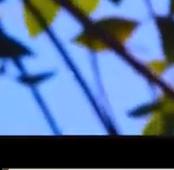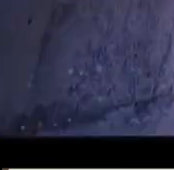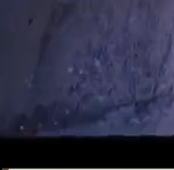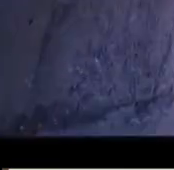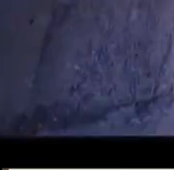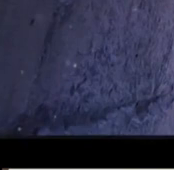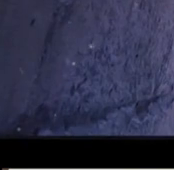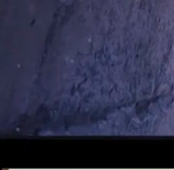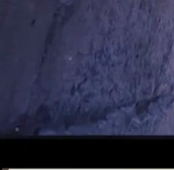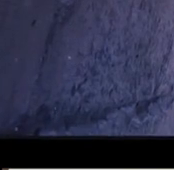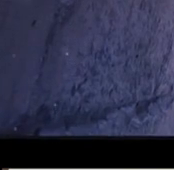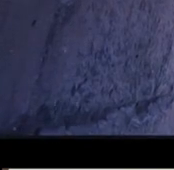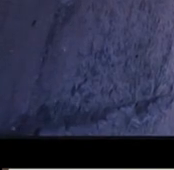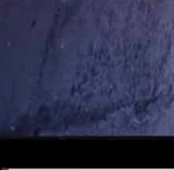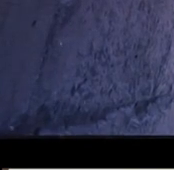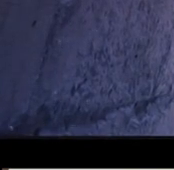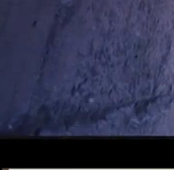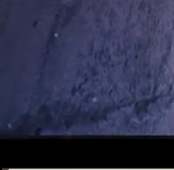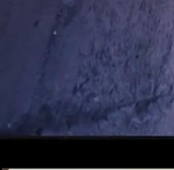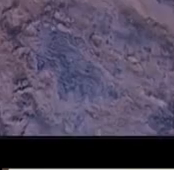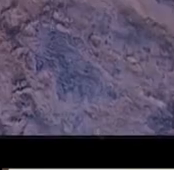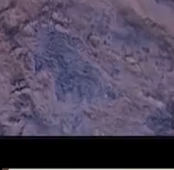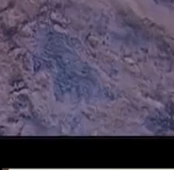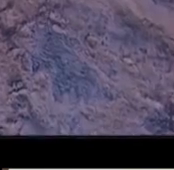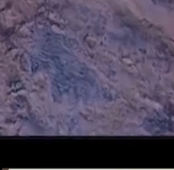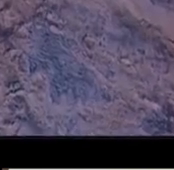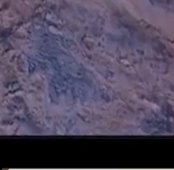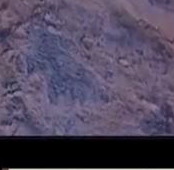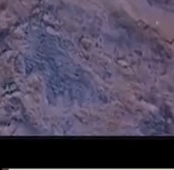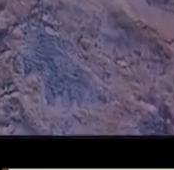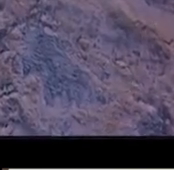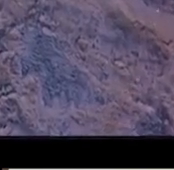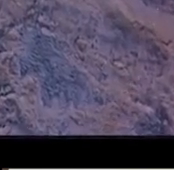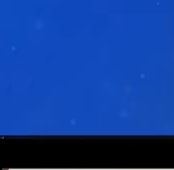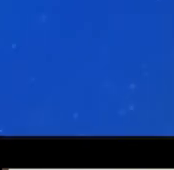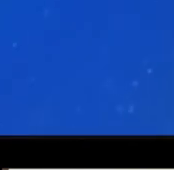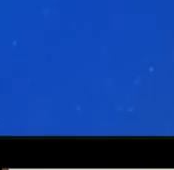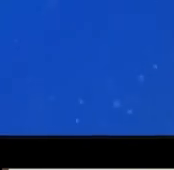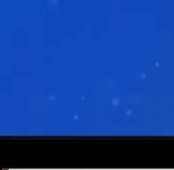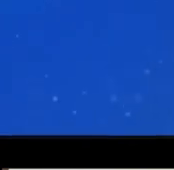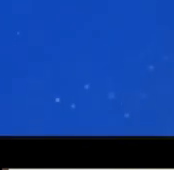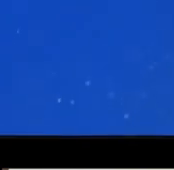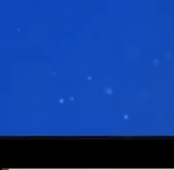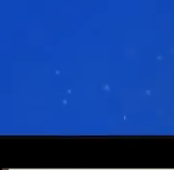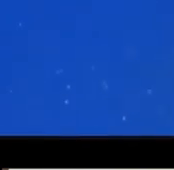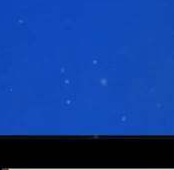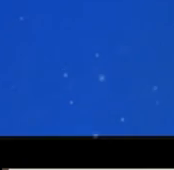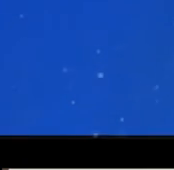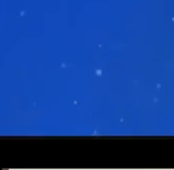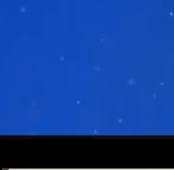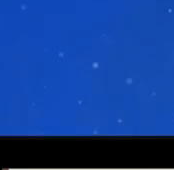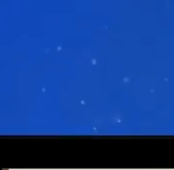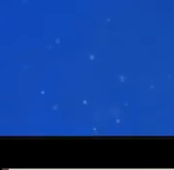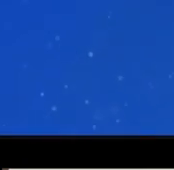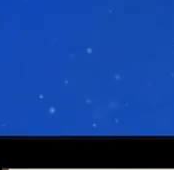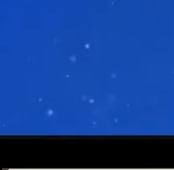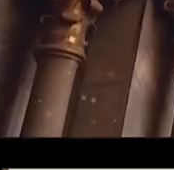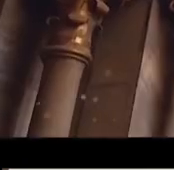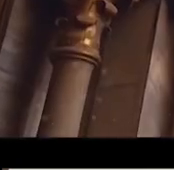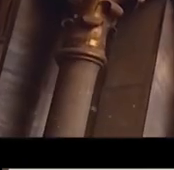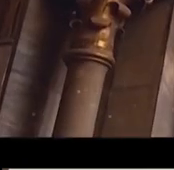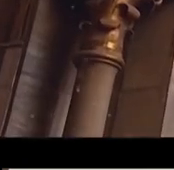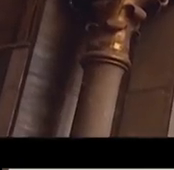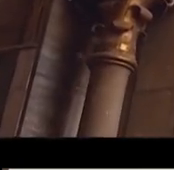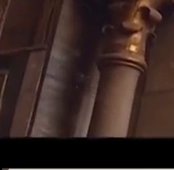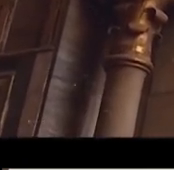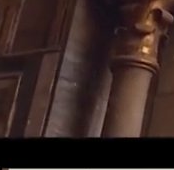الرحيم اللهم يا حنان يا منان يا بديع السماوات والارض